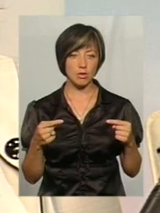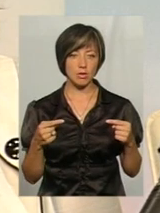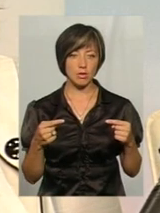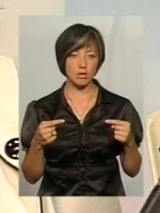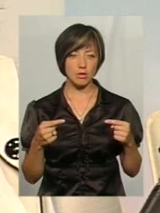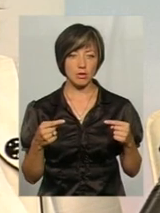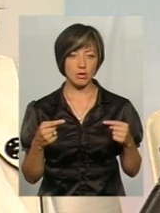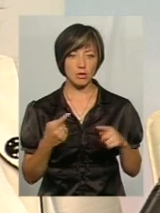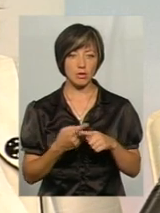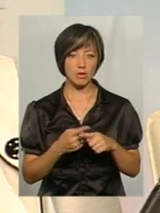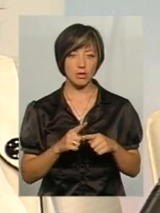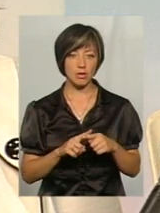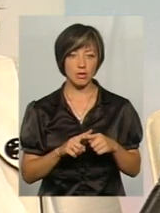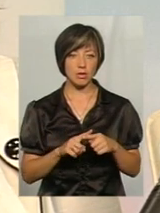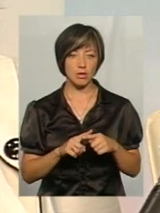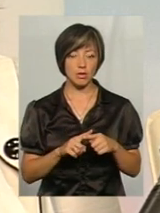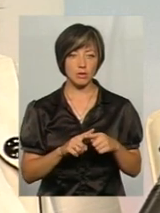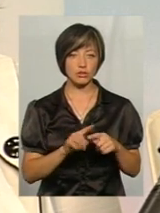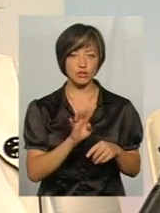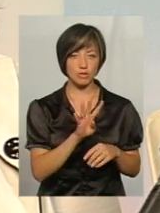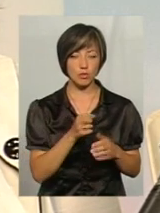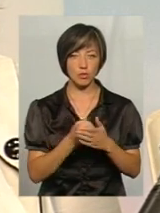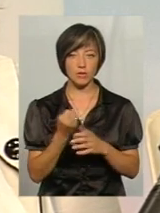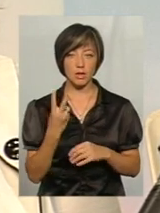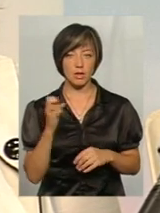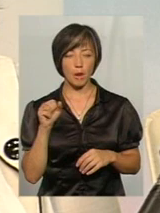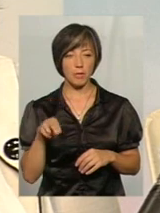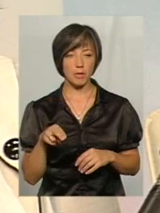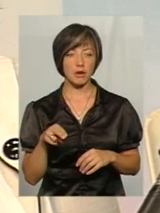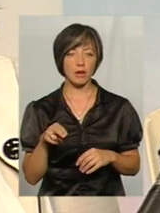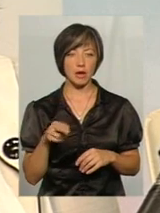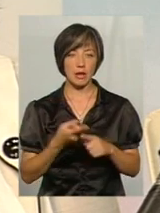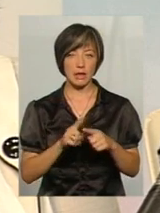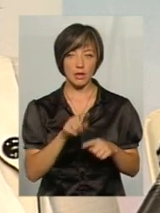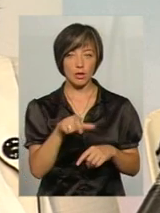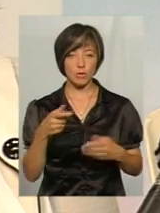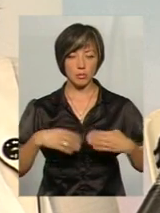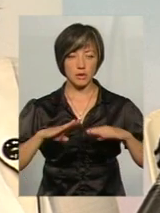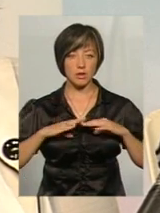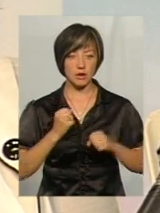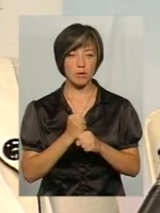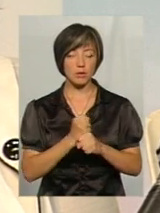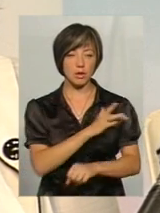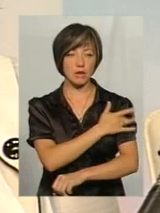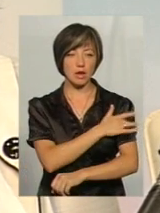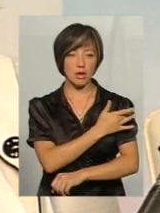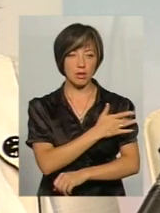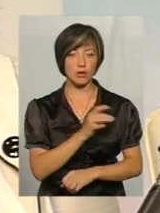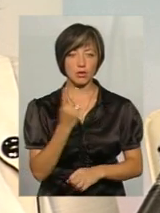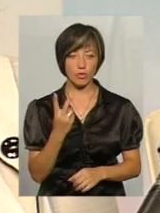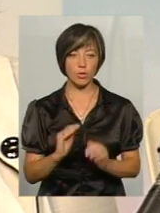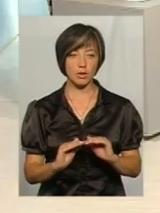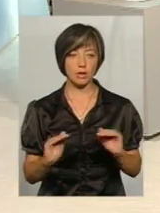приехала, вот этот час с 4 по 12, они мне предложили работать нянькой. У них